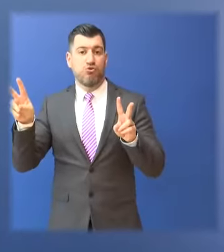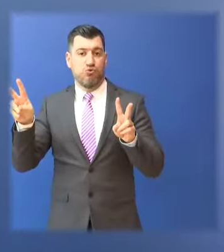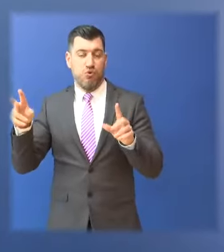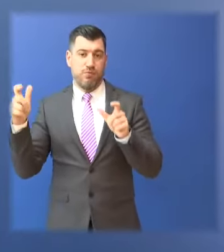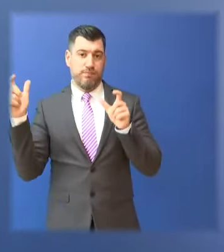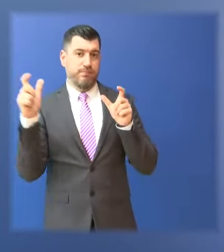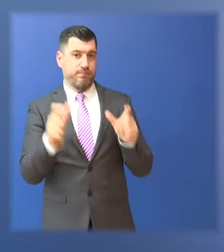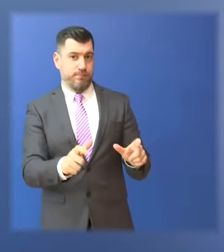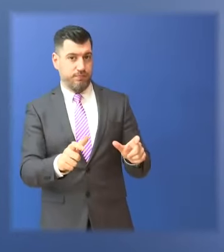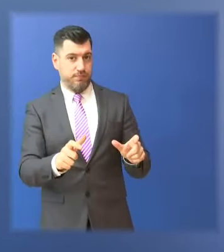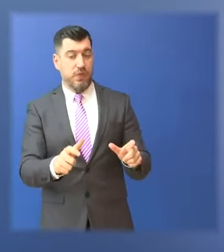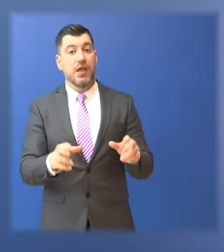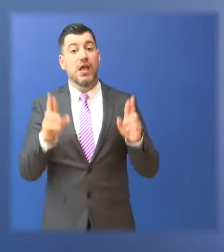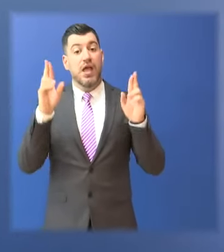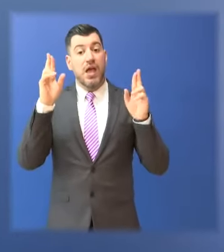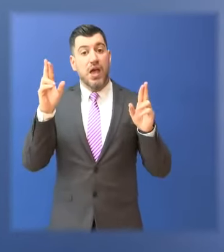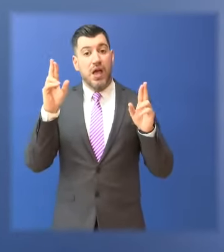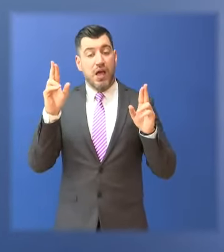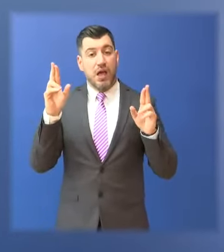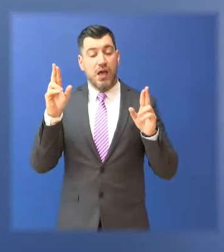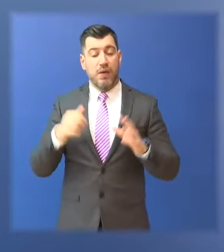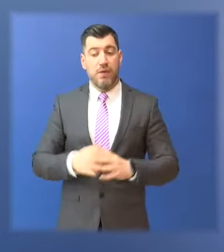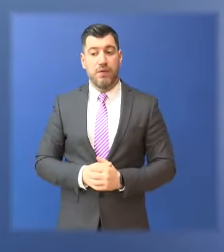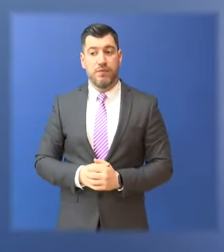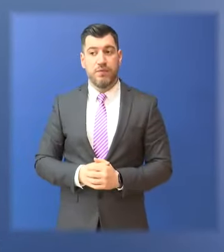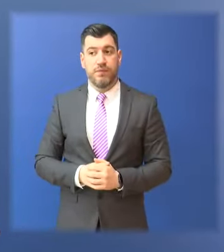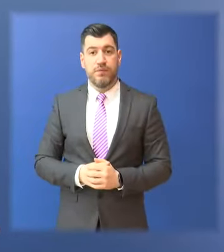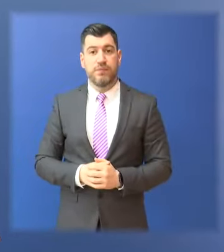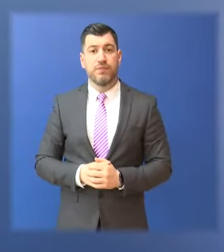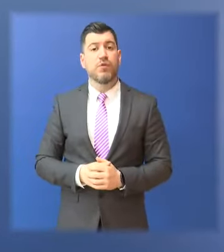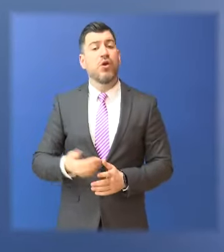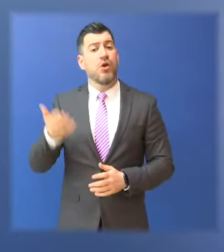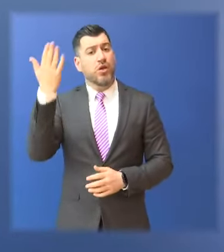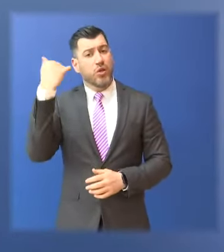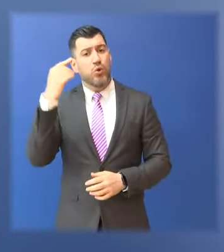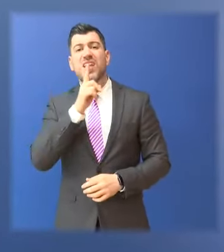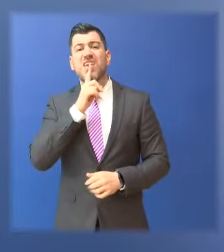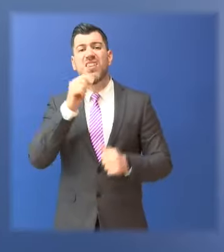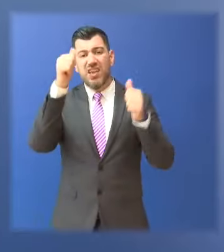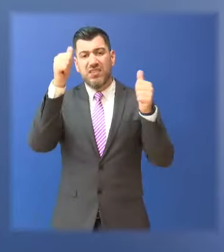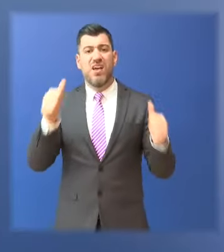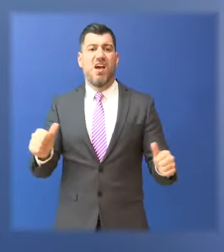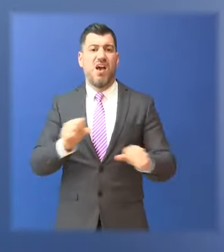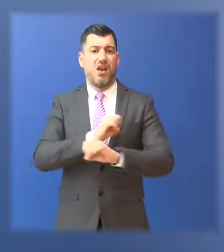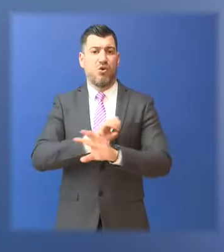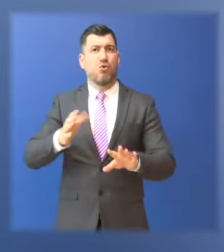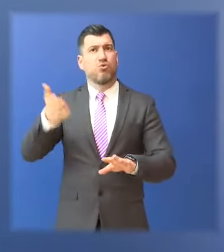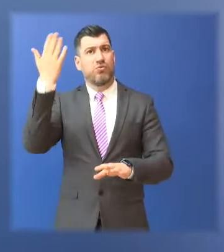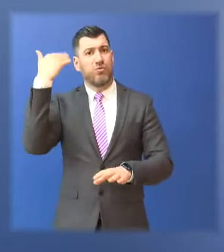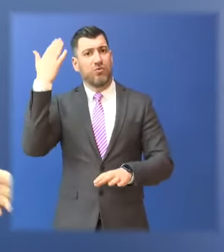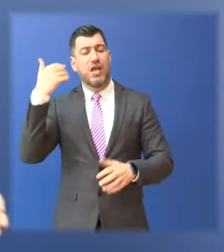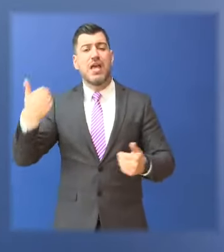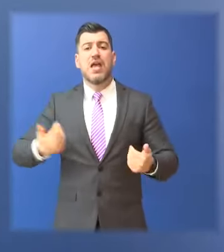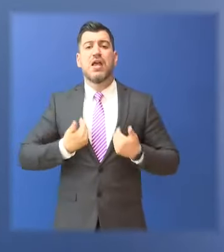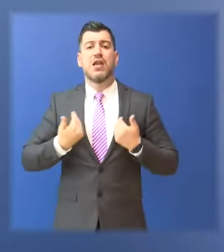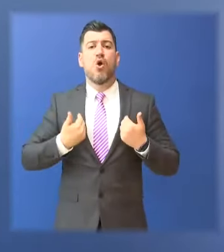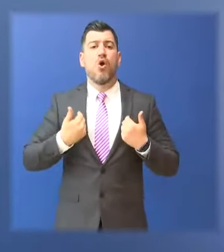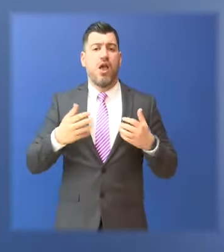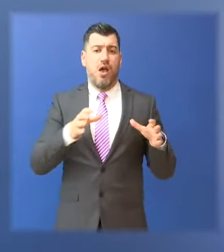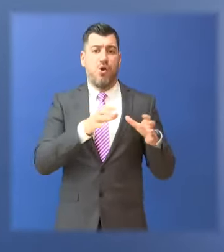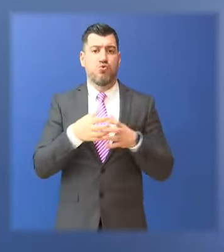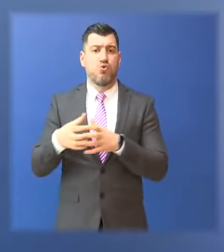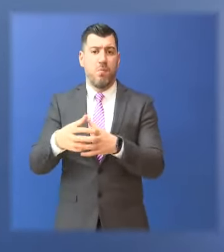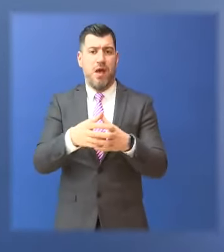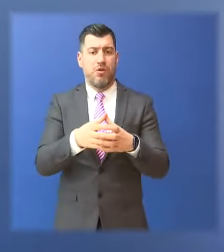στην προσεχή συνταγματική αναθεώρηση. Είχαμε ακριβώς τις ίδιες ανακοινώσεις από τις νεολαίες των κομμάτων της αριστεράς. Στη